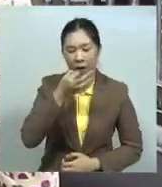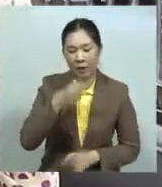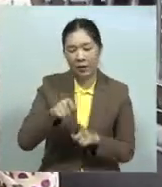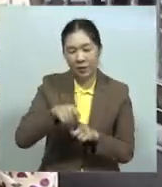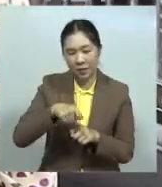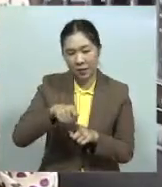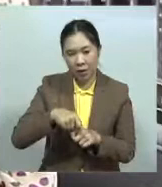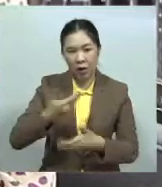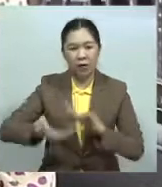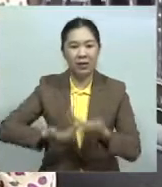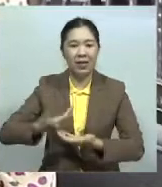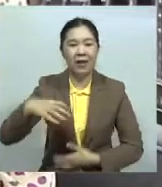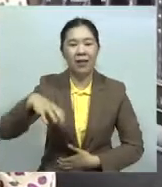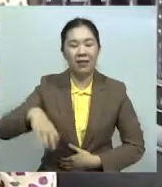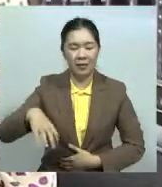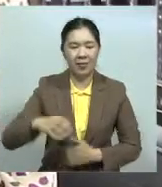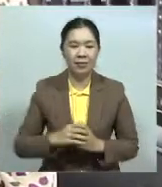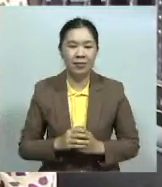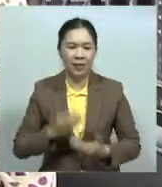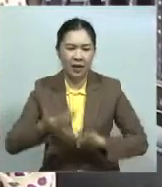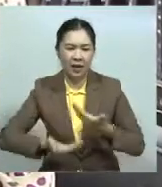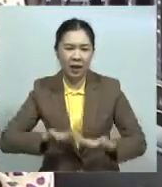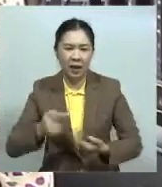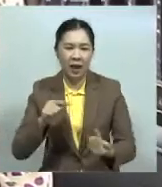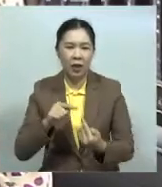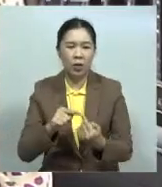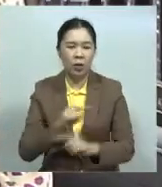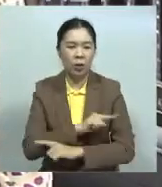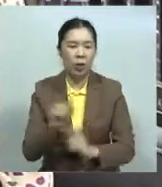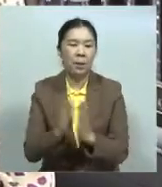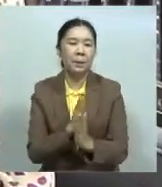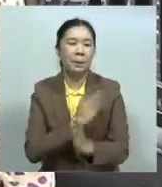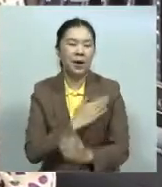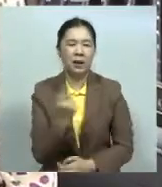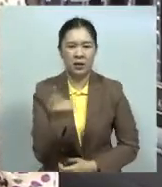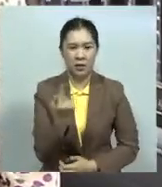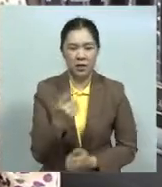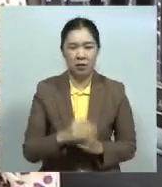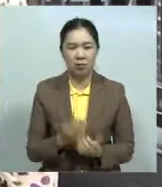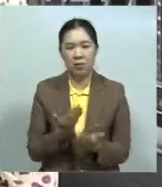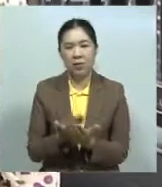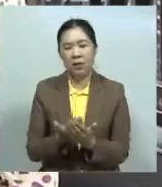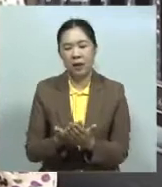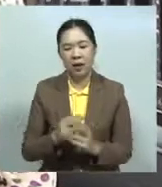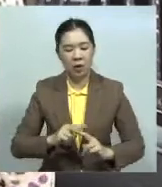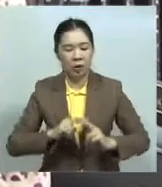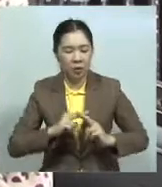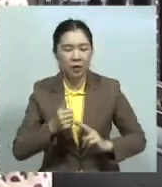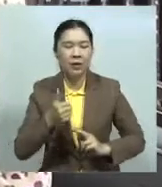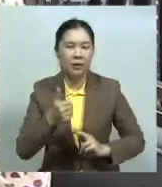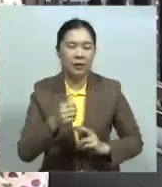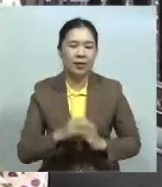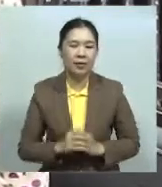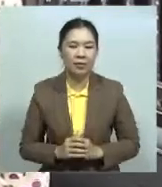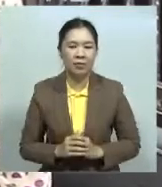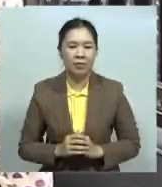ายที่ตลาดเทศบาลเมืองราชบุรีจะขายดีเฉพาะช่วงของวันพระเท่านั้นค่ะซึ่งรายได้เนี่ยพอเลี้ยงตนเองพร้อมกับบอกว่า